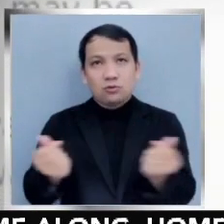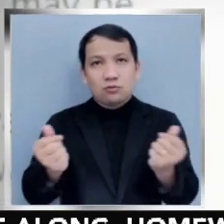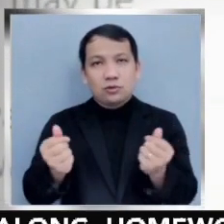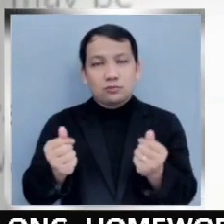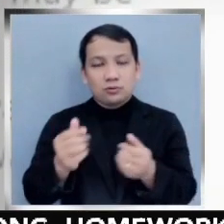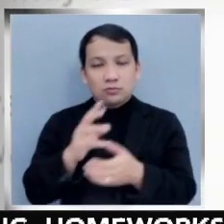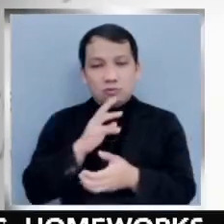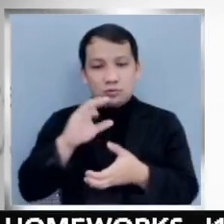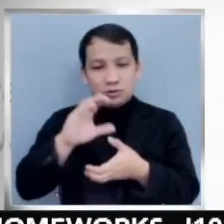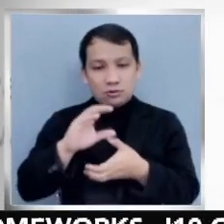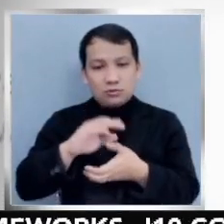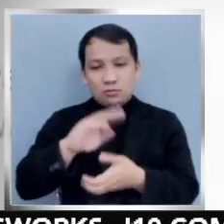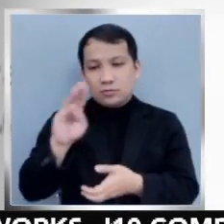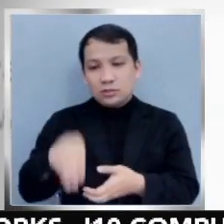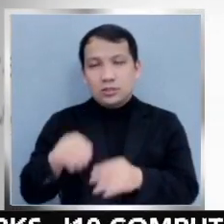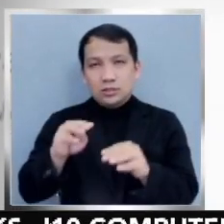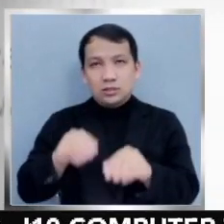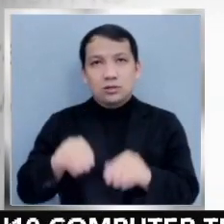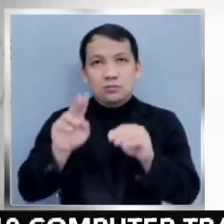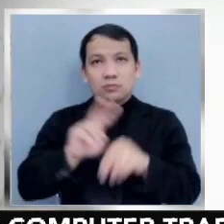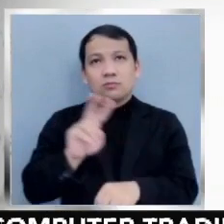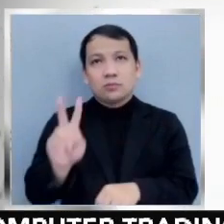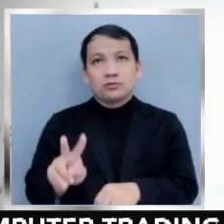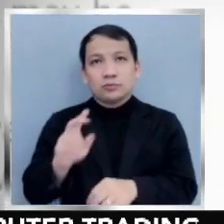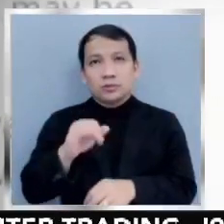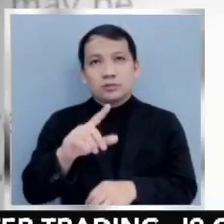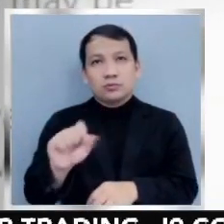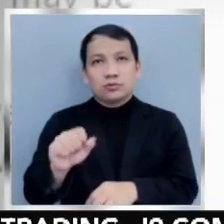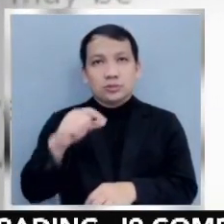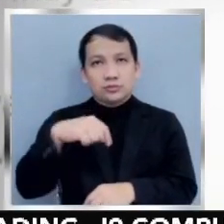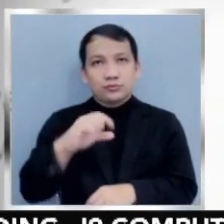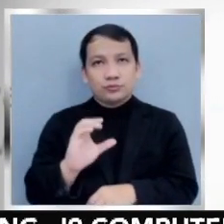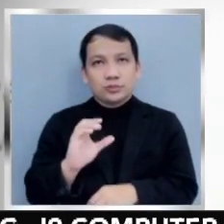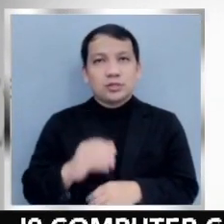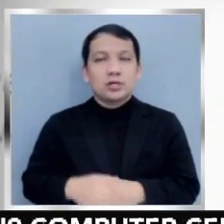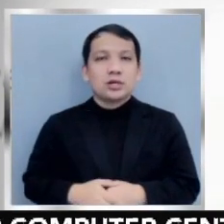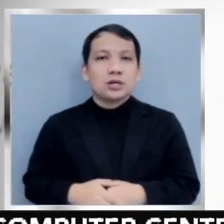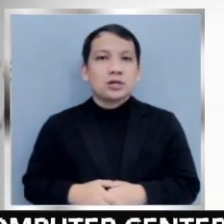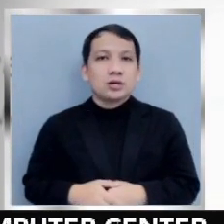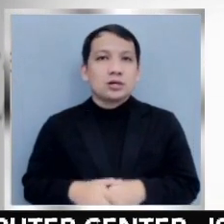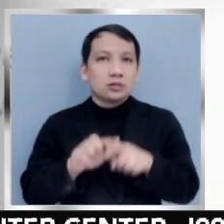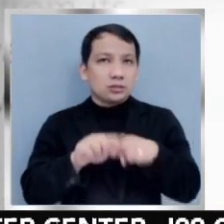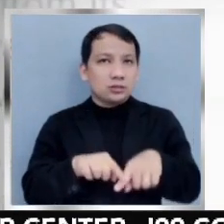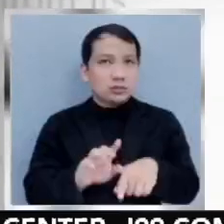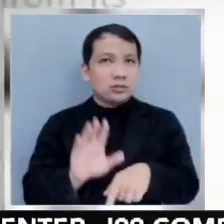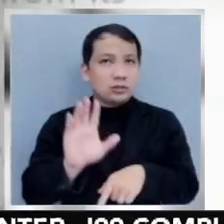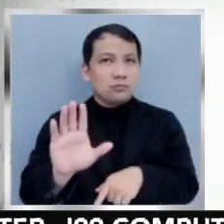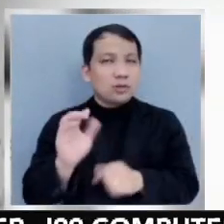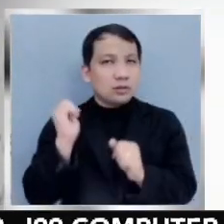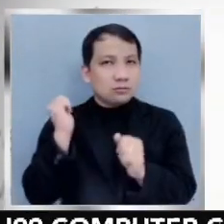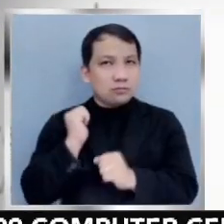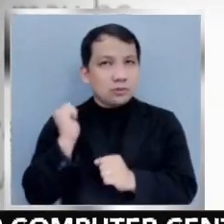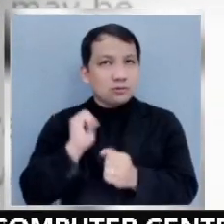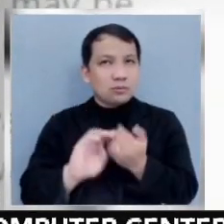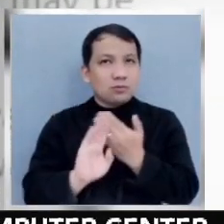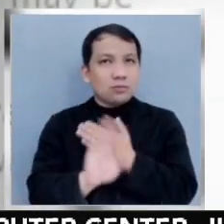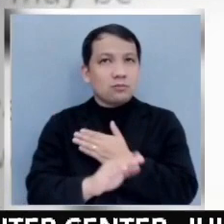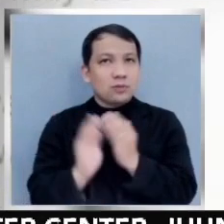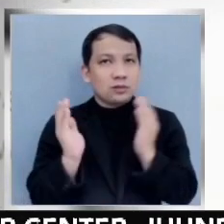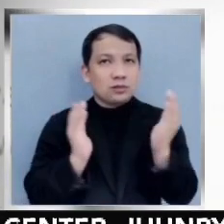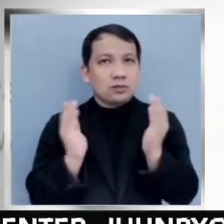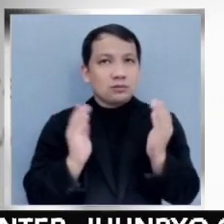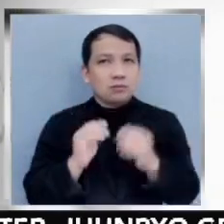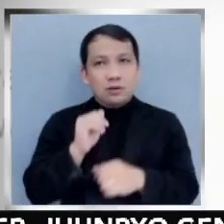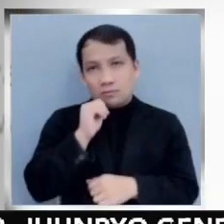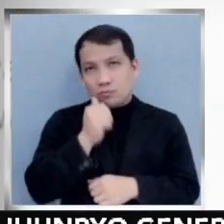Malabon, Manila, Valenzuela, Navotas at Quezon City. Depende sa lokasyon, inaasahang babalik ang serbisyo ng tubig